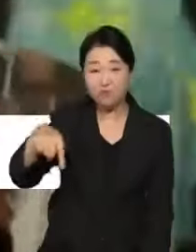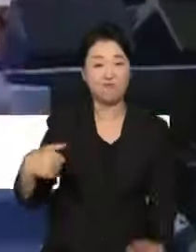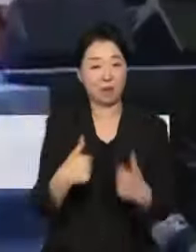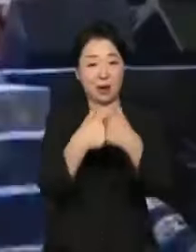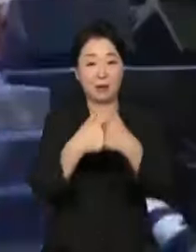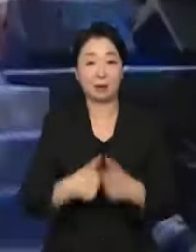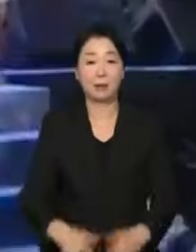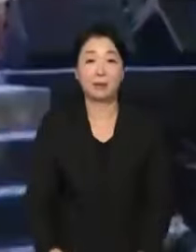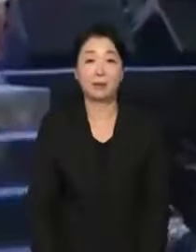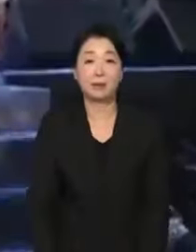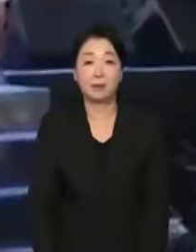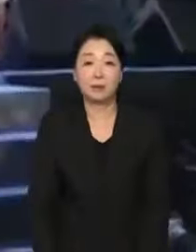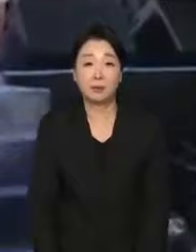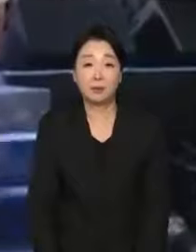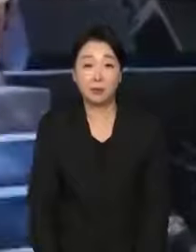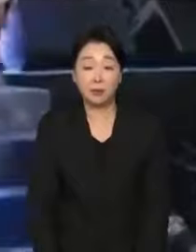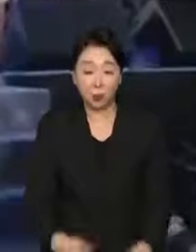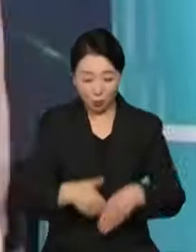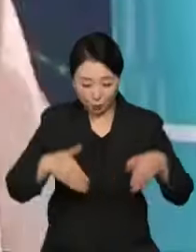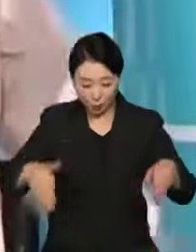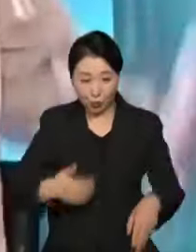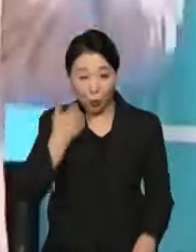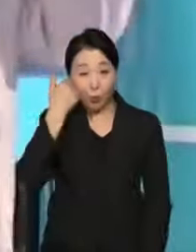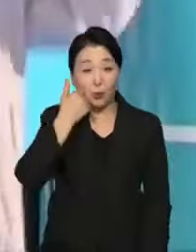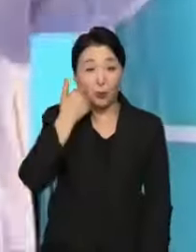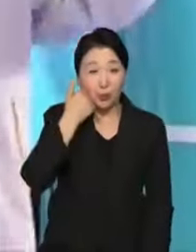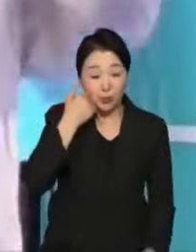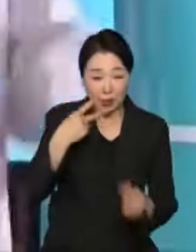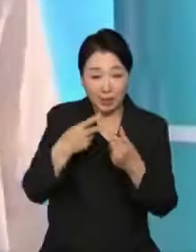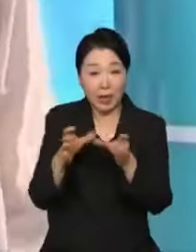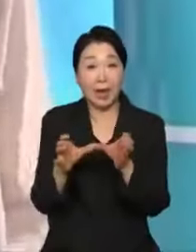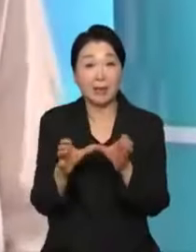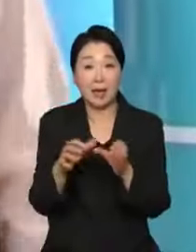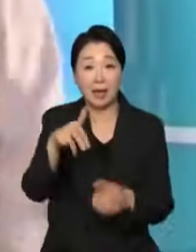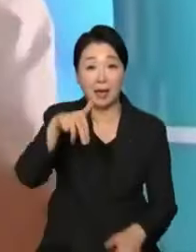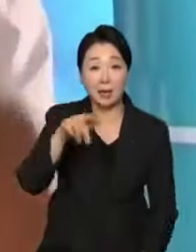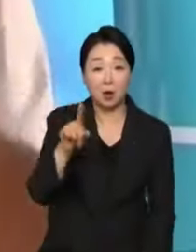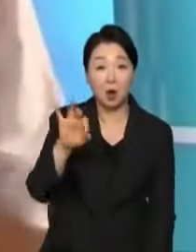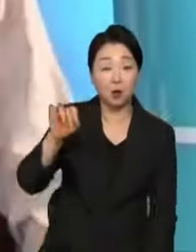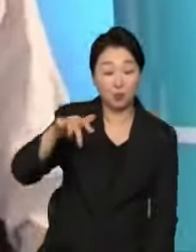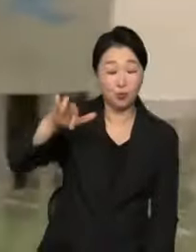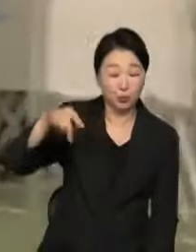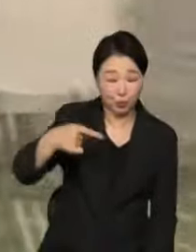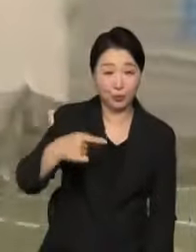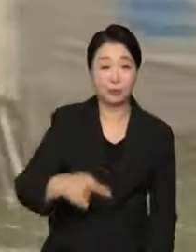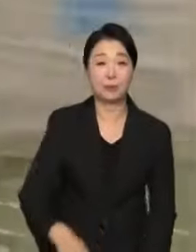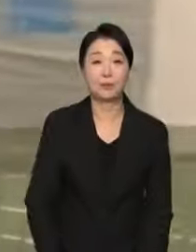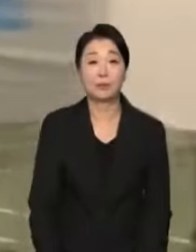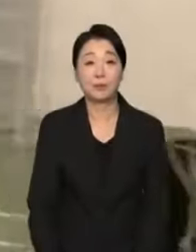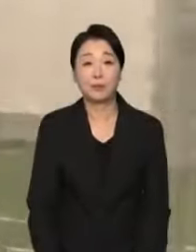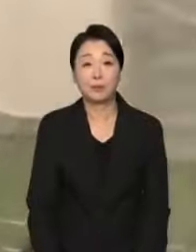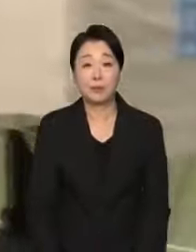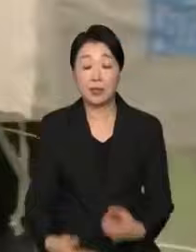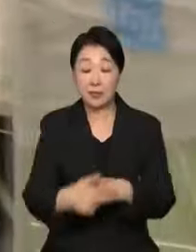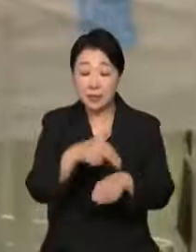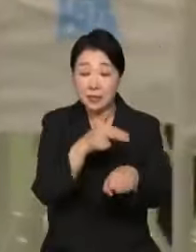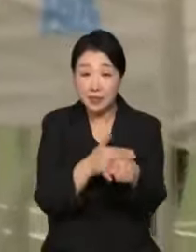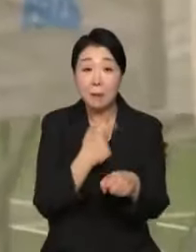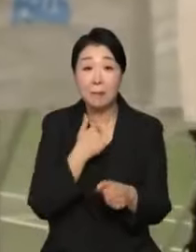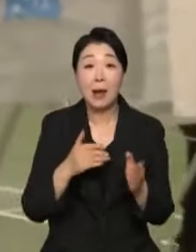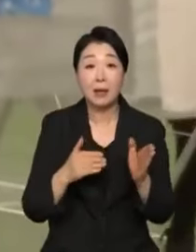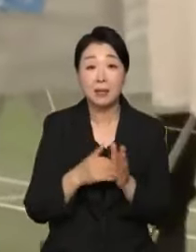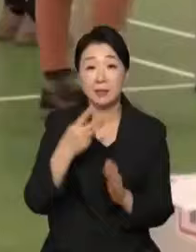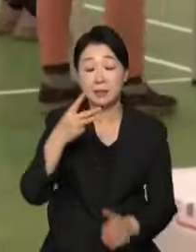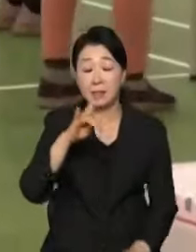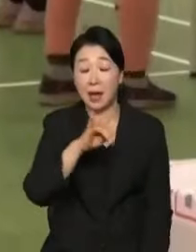맞붙었습니다. 여기에 중도 성향의 제2야당 커원저 후보가 뒤를 쫓고 있습니다. 의사 출신 라이 후보는